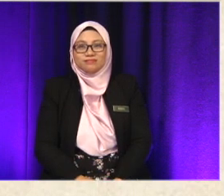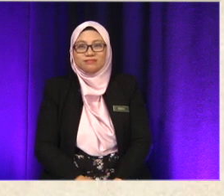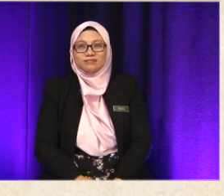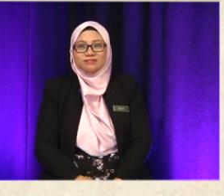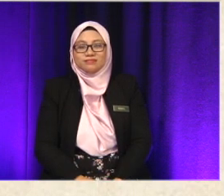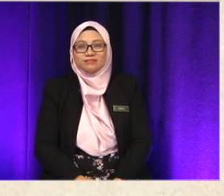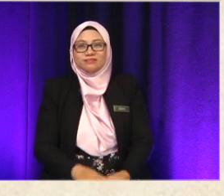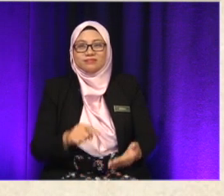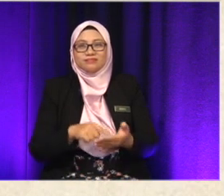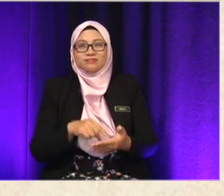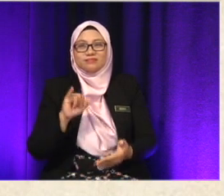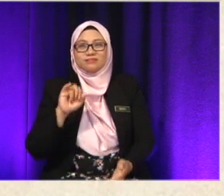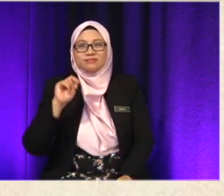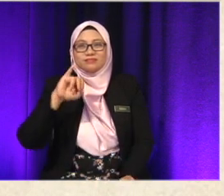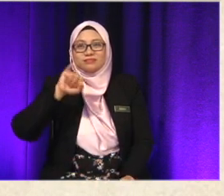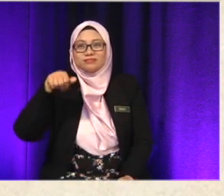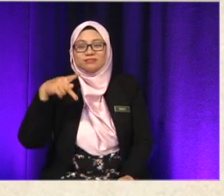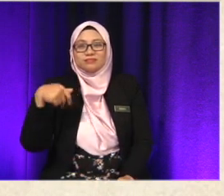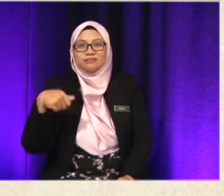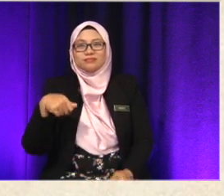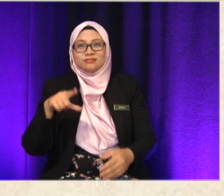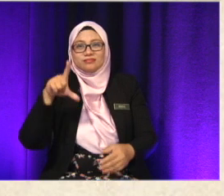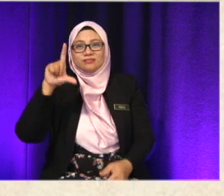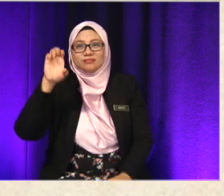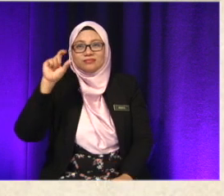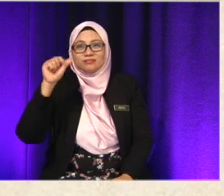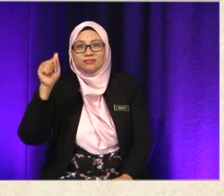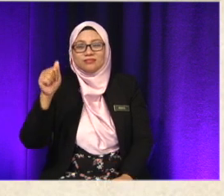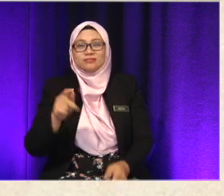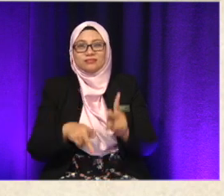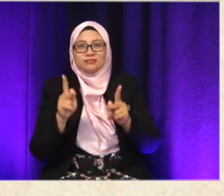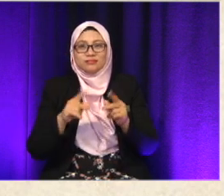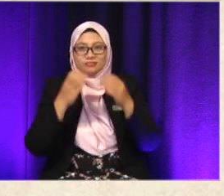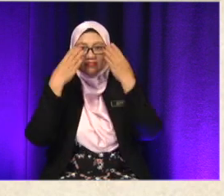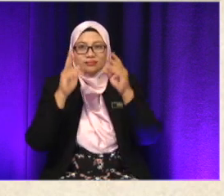ini injap pelega. Okey. Injap pelega ni, seperti cikgu kata tadi,